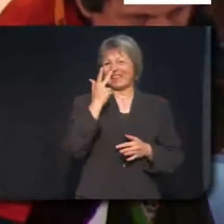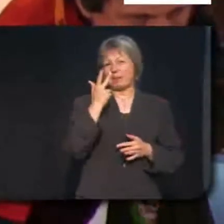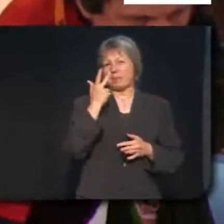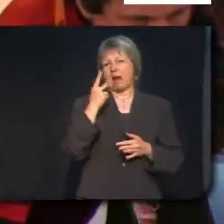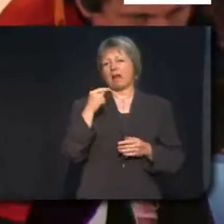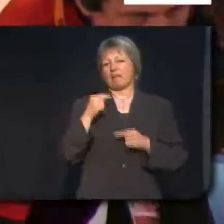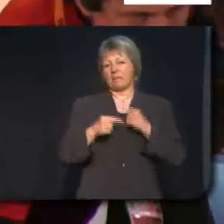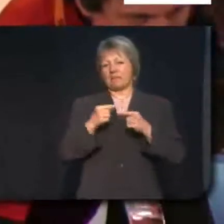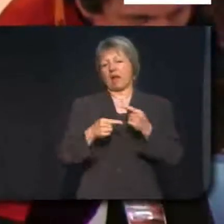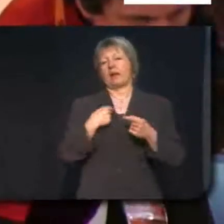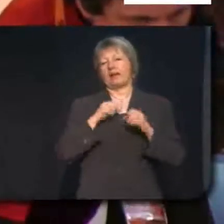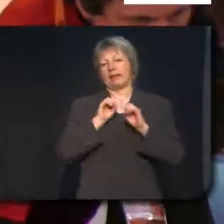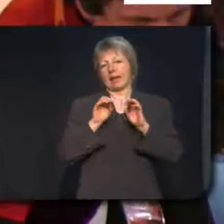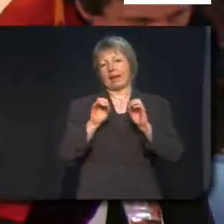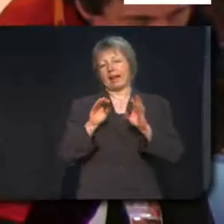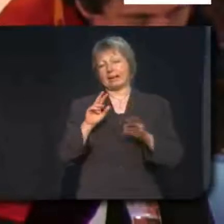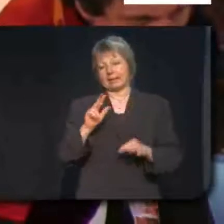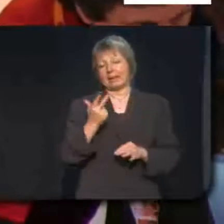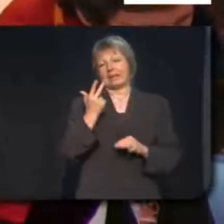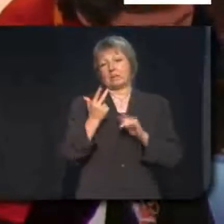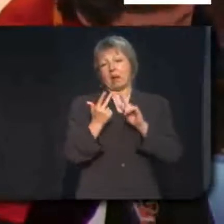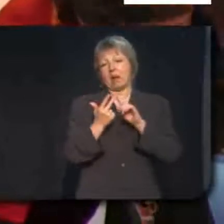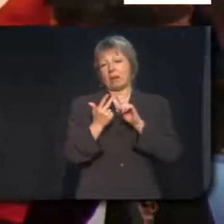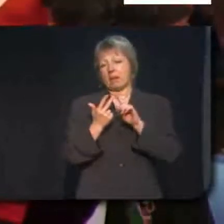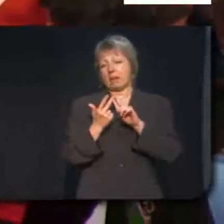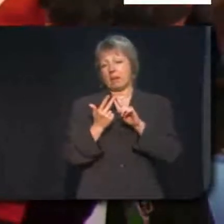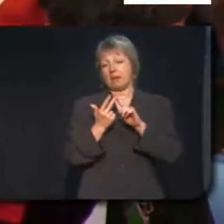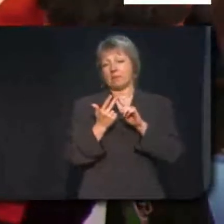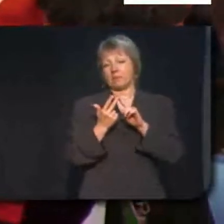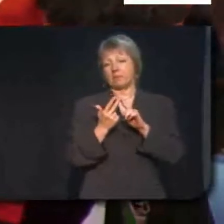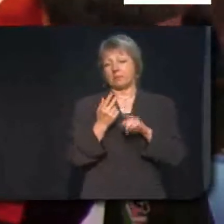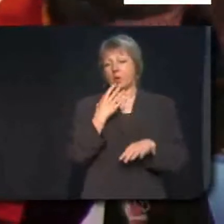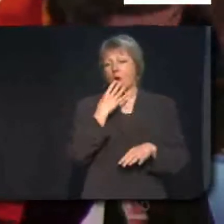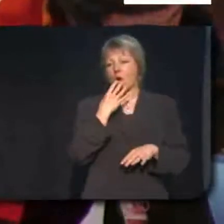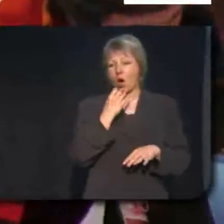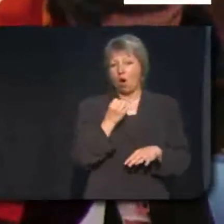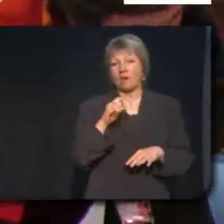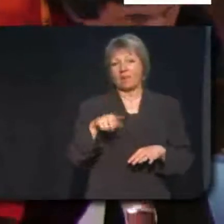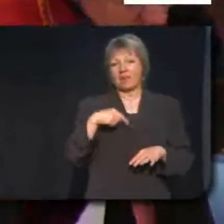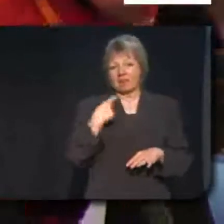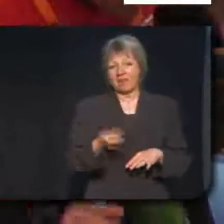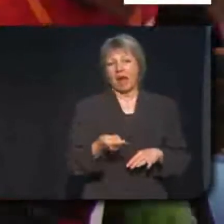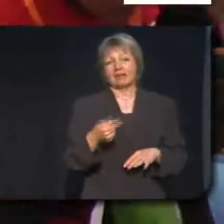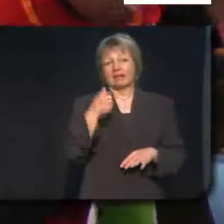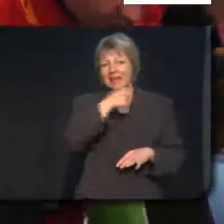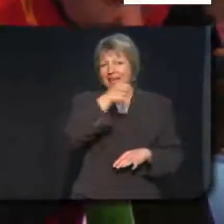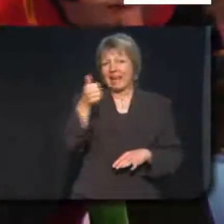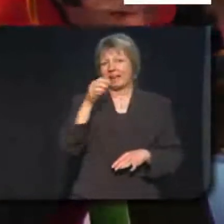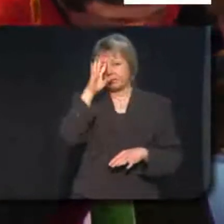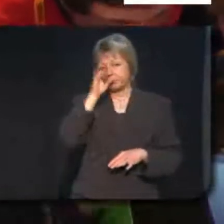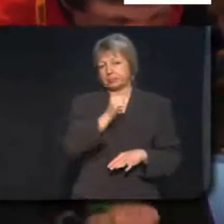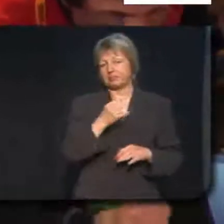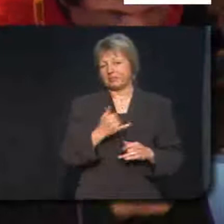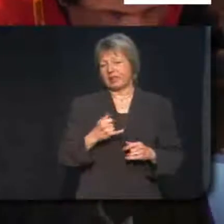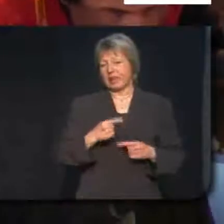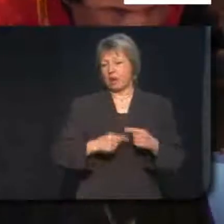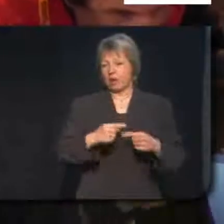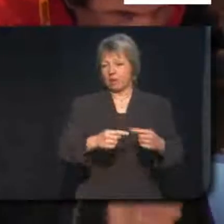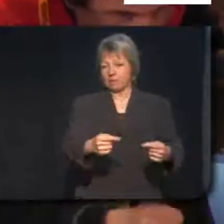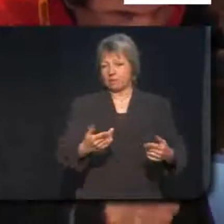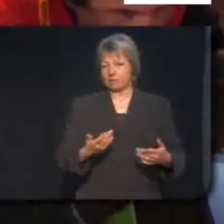Verfahren erkläre in der Hoffnung dass danach jeder weiß wie es geht